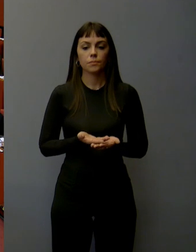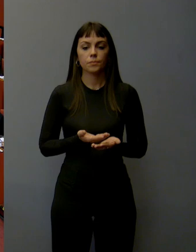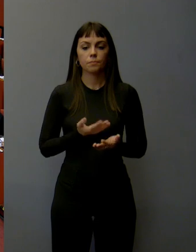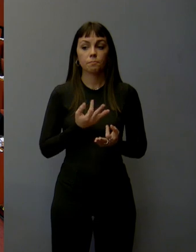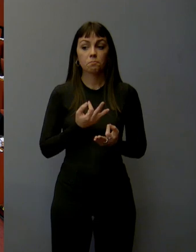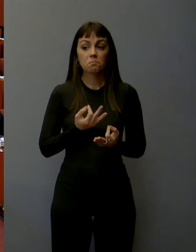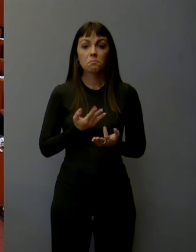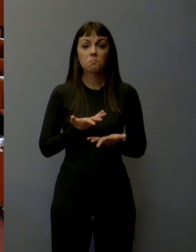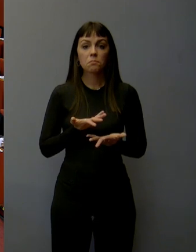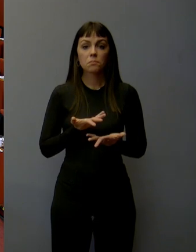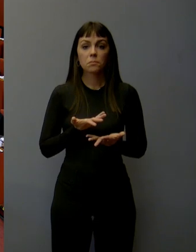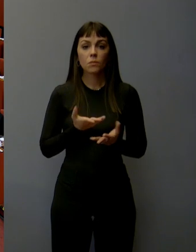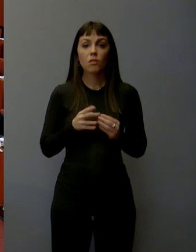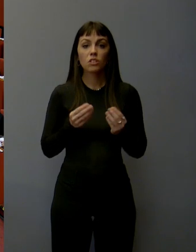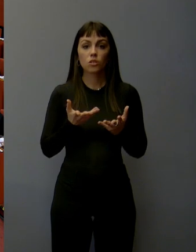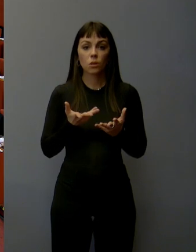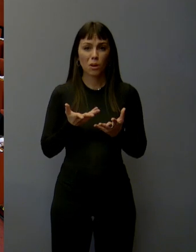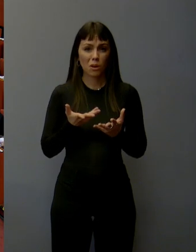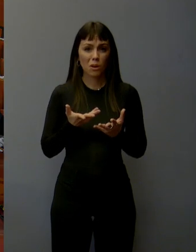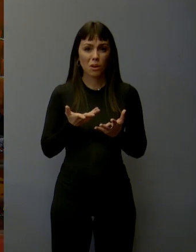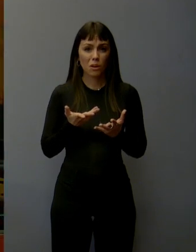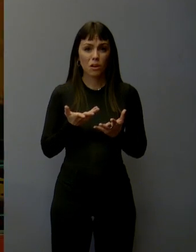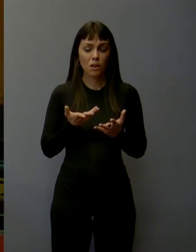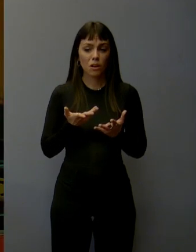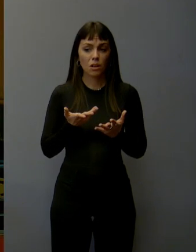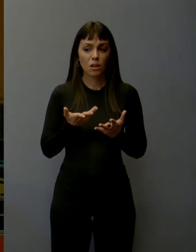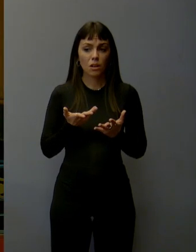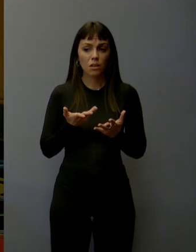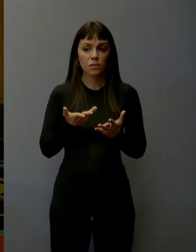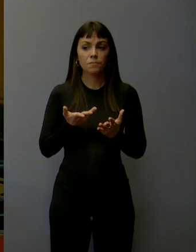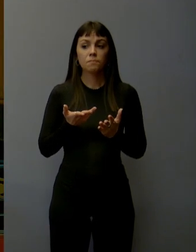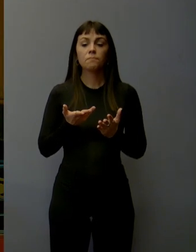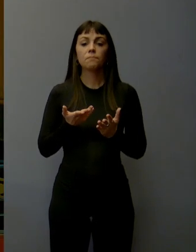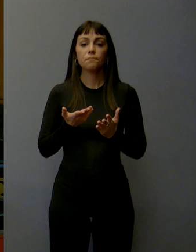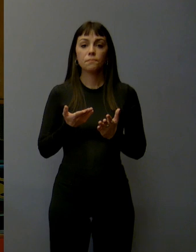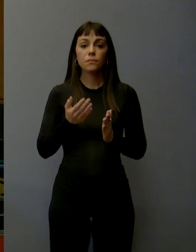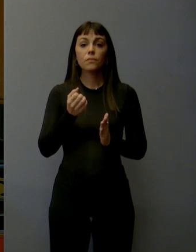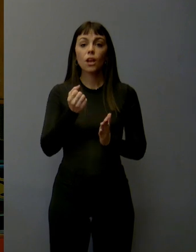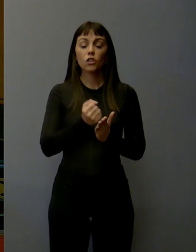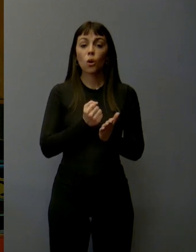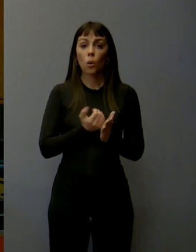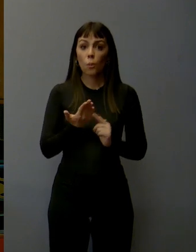quindi quindi non presenta neanche lei i suoi documenti